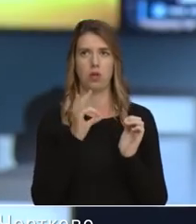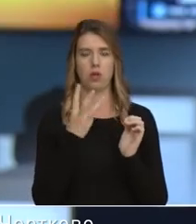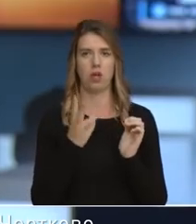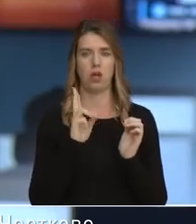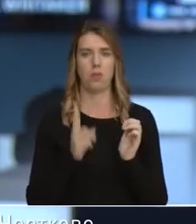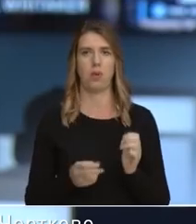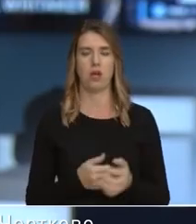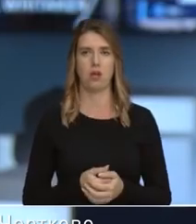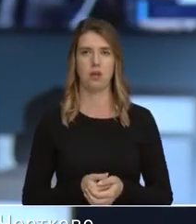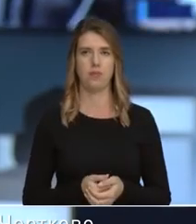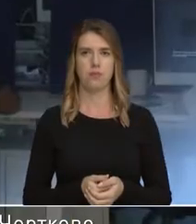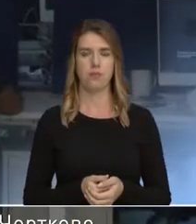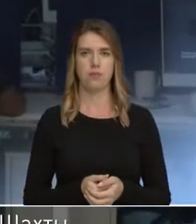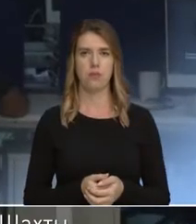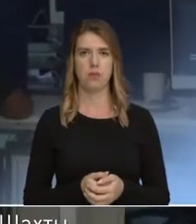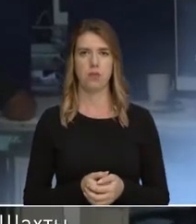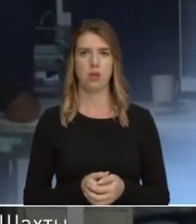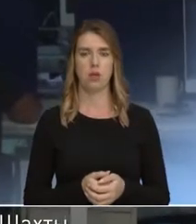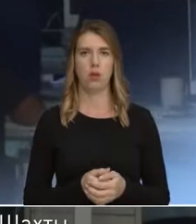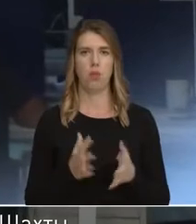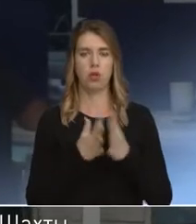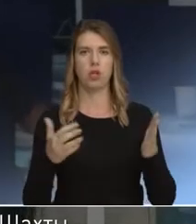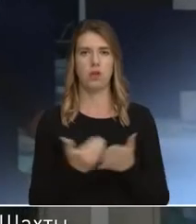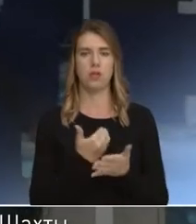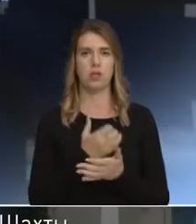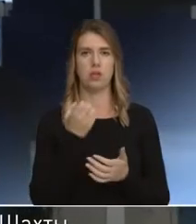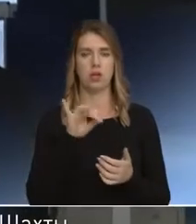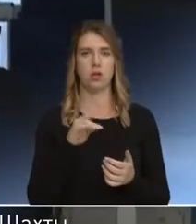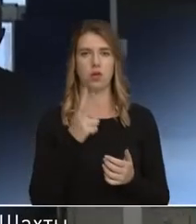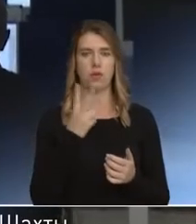87 рублей 3 копейки. Больше новостей